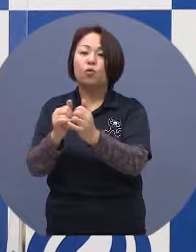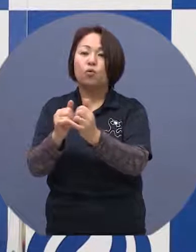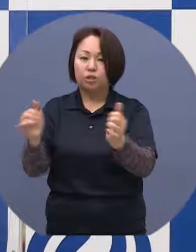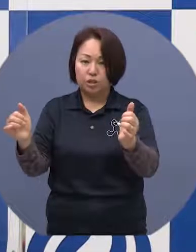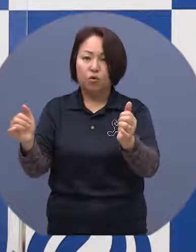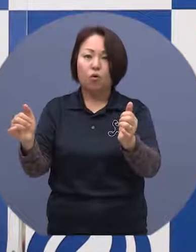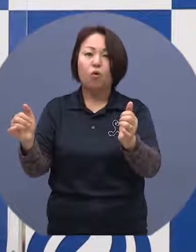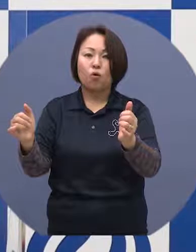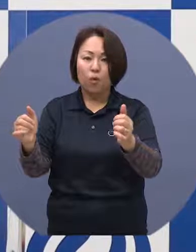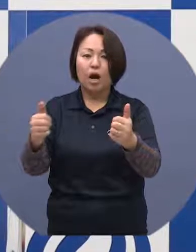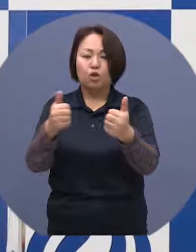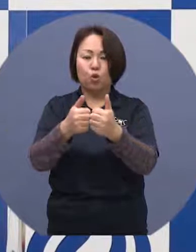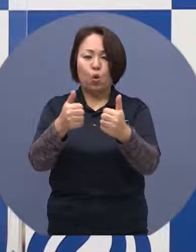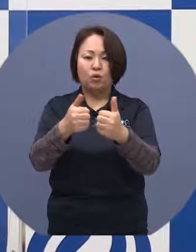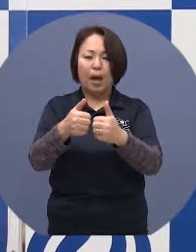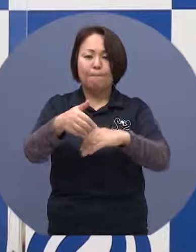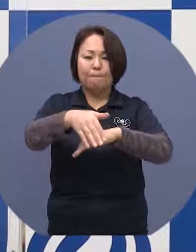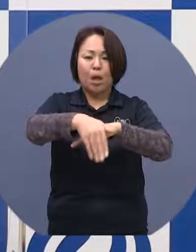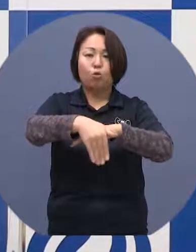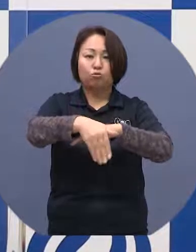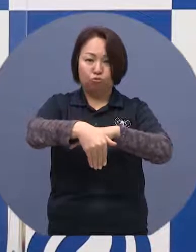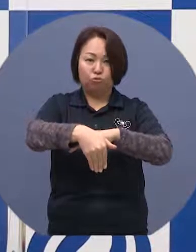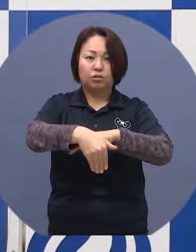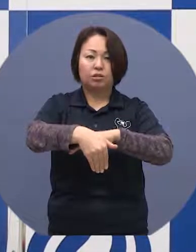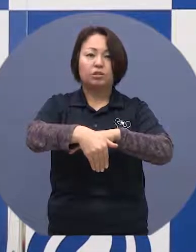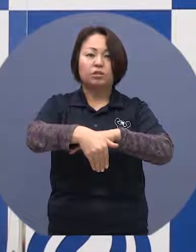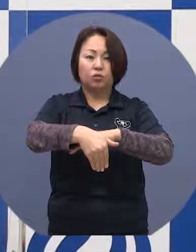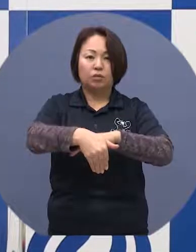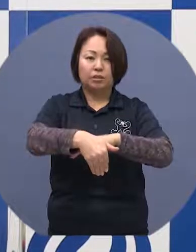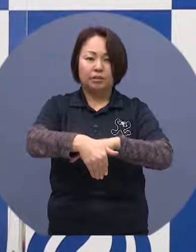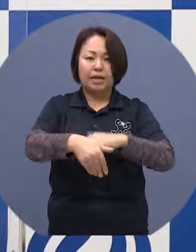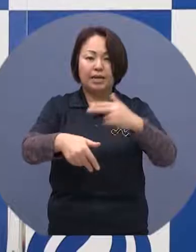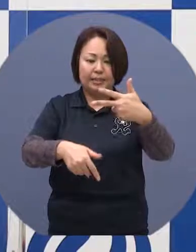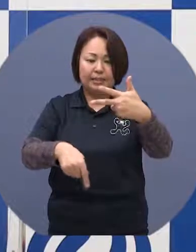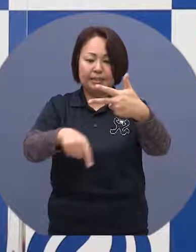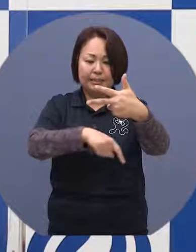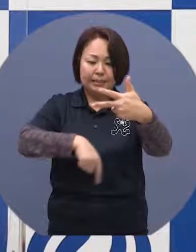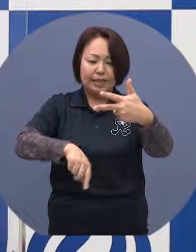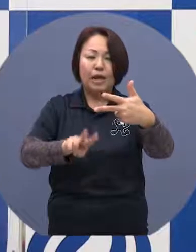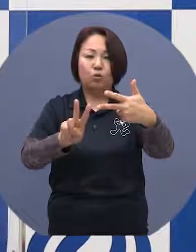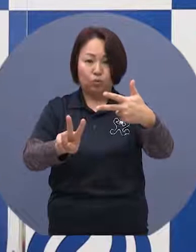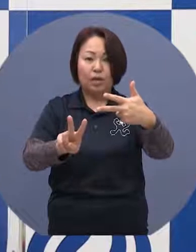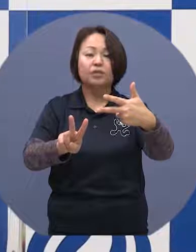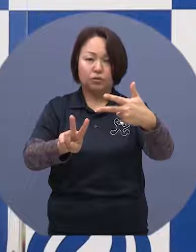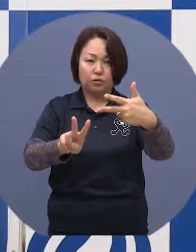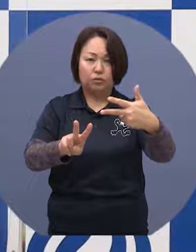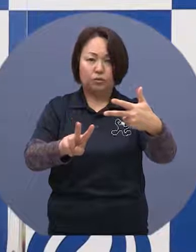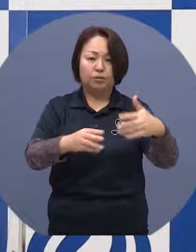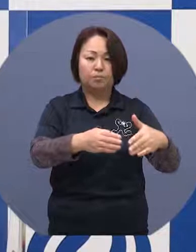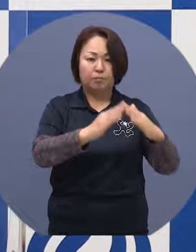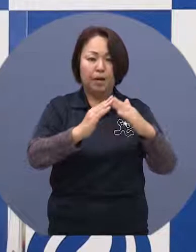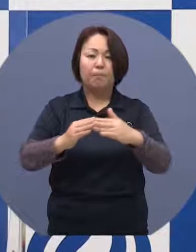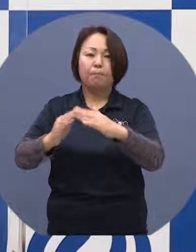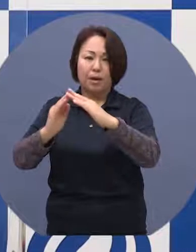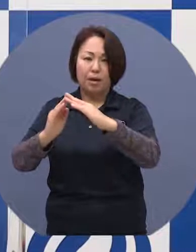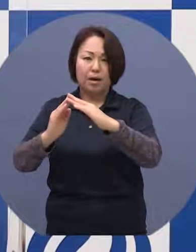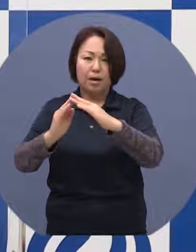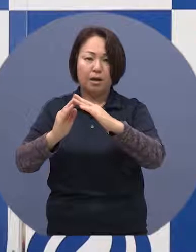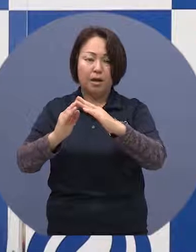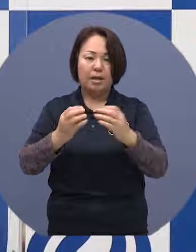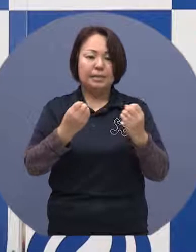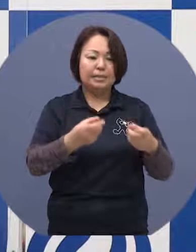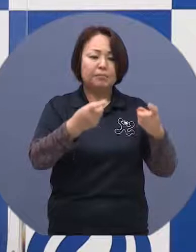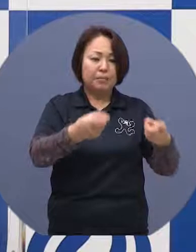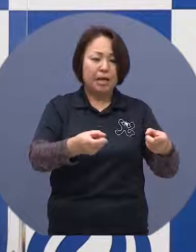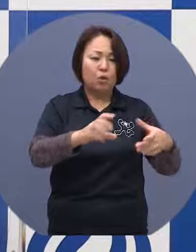ということでこちらも市内2会場に設置をさせていただきます後者は文化ホールと